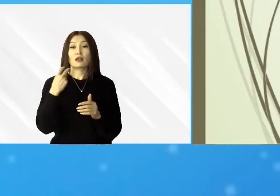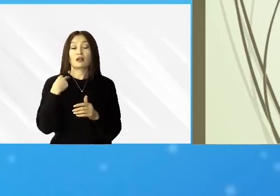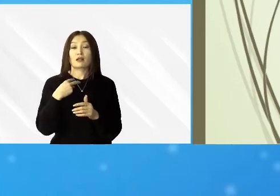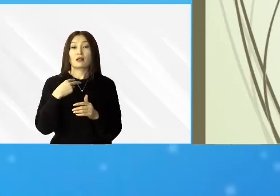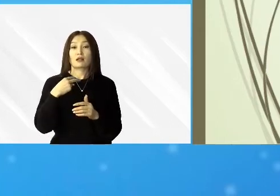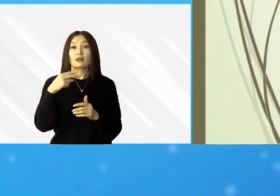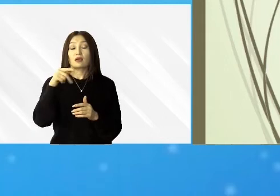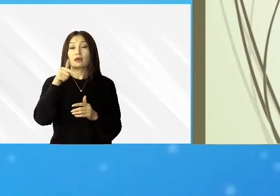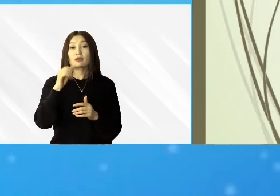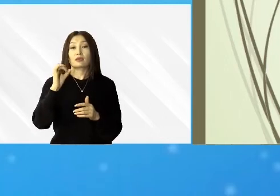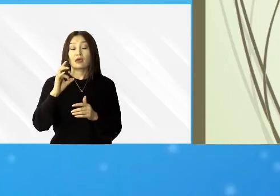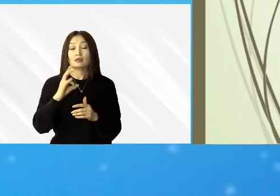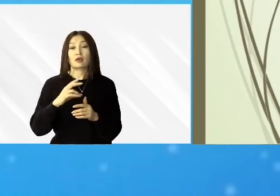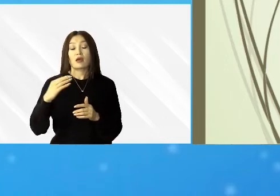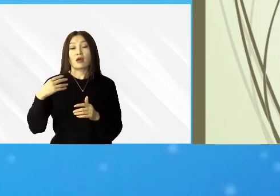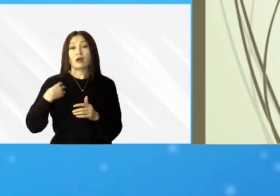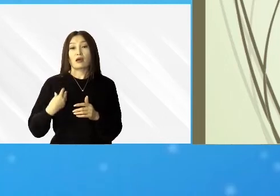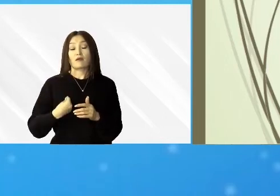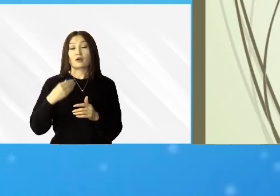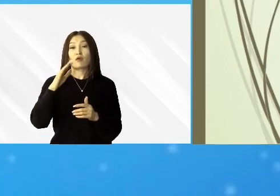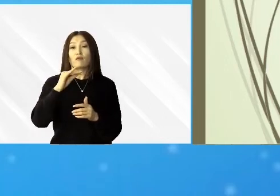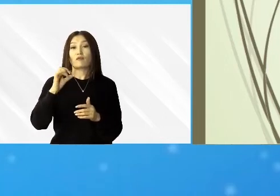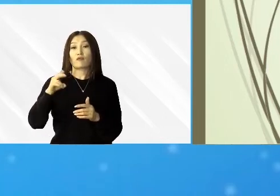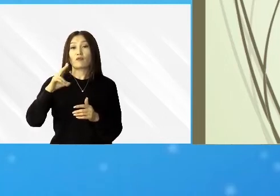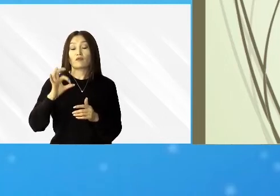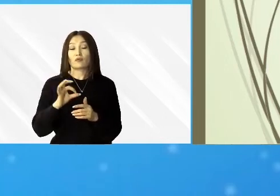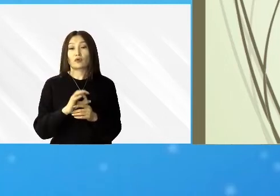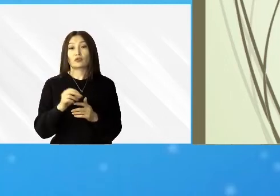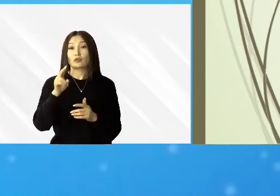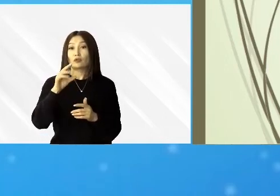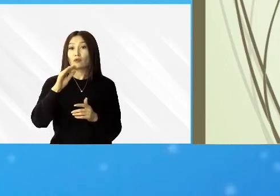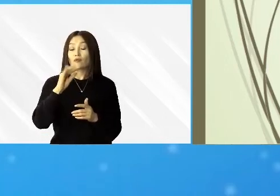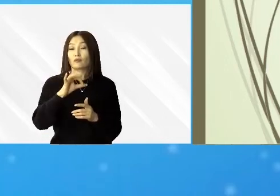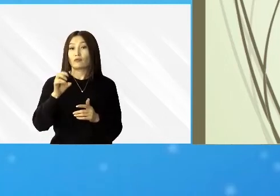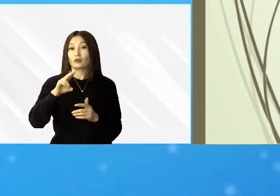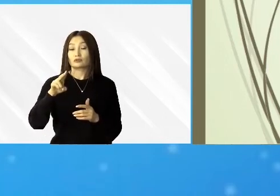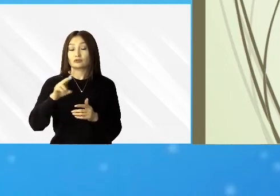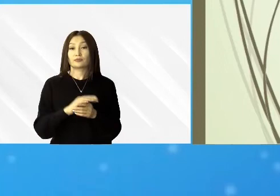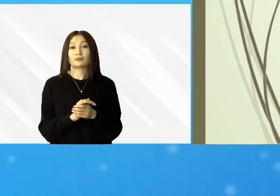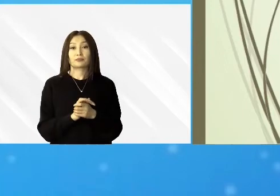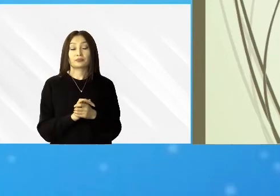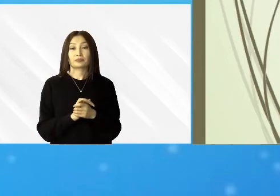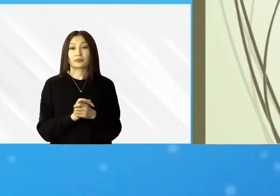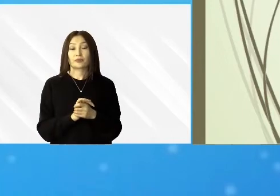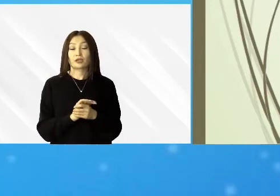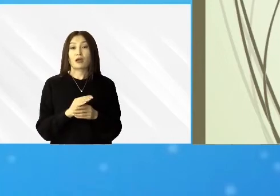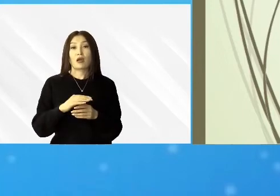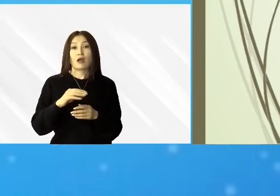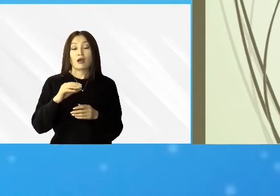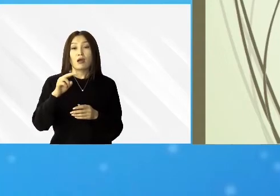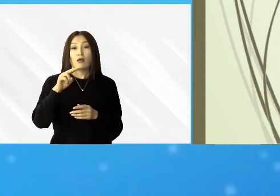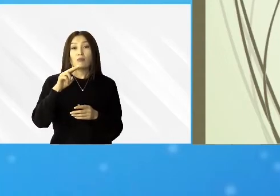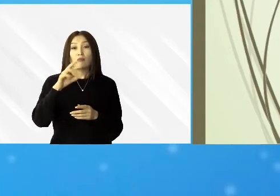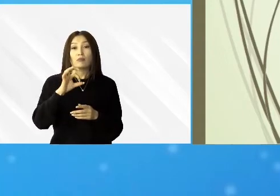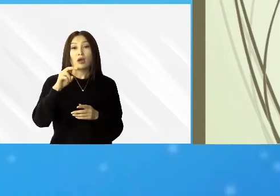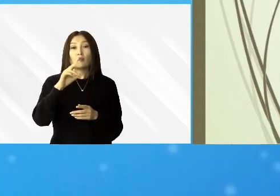«ген» и французского «фонд» – основание совокупности генов, составляющих ее особей. Популяция